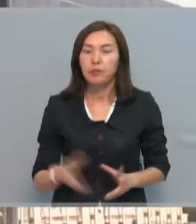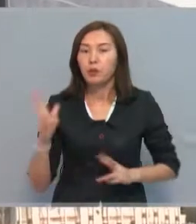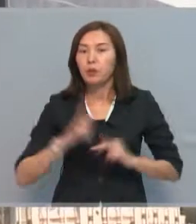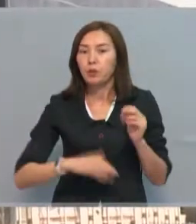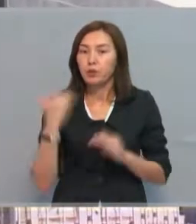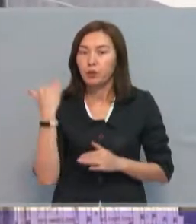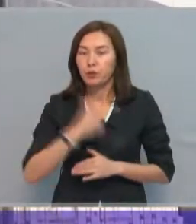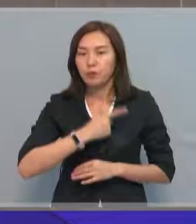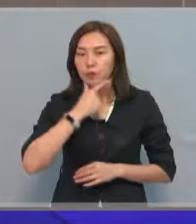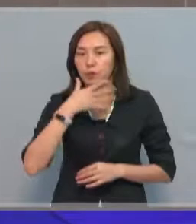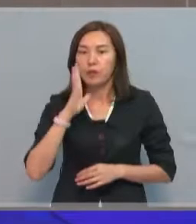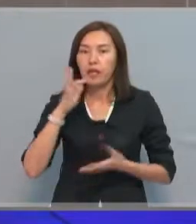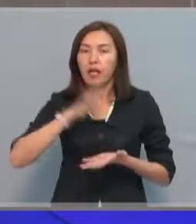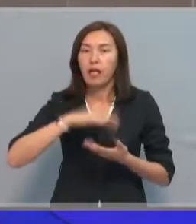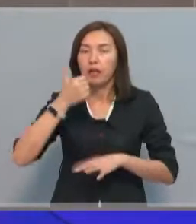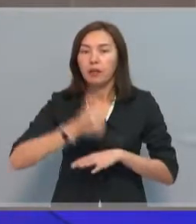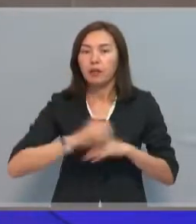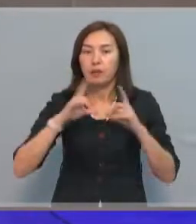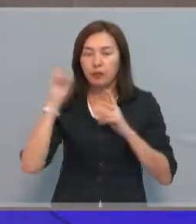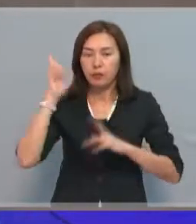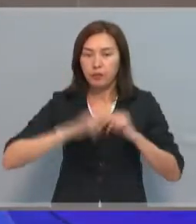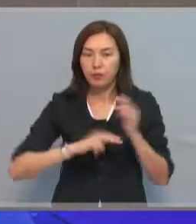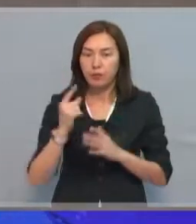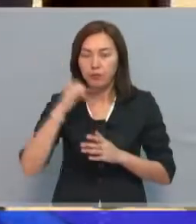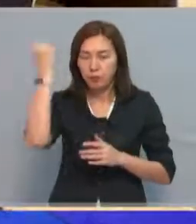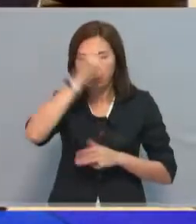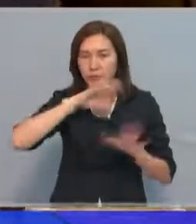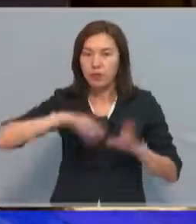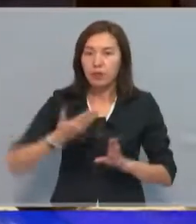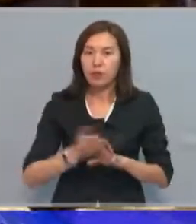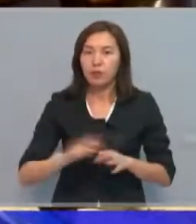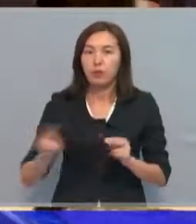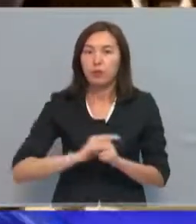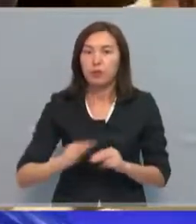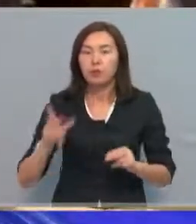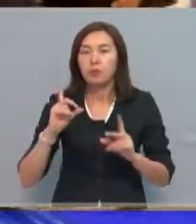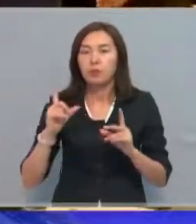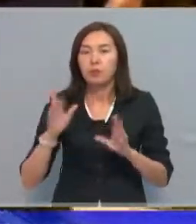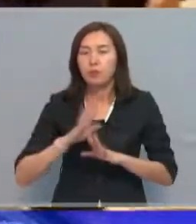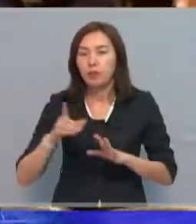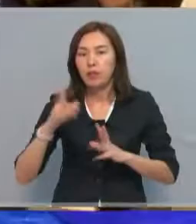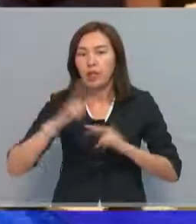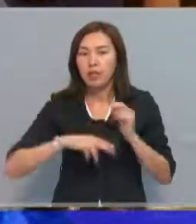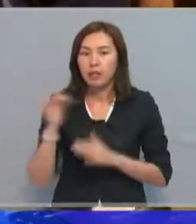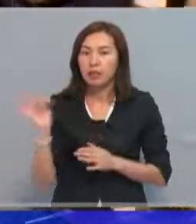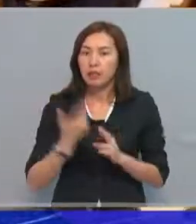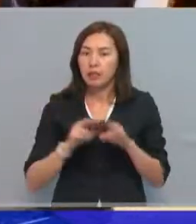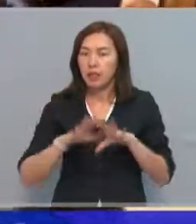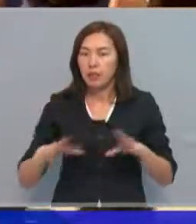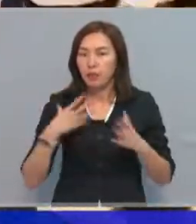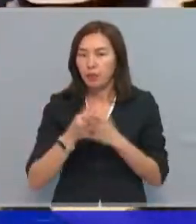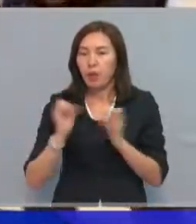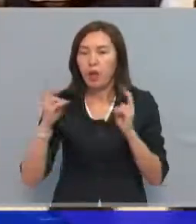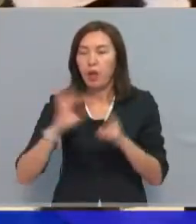Құрылыстың сапасына баса назар аударған қала басшысы мектеп құрылысын бір жылдан кейін күрделі жөндеу жүргізуге тура келмейтінде етіп салуды және онда балалар